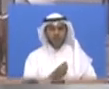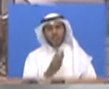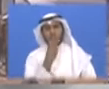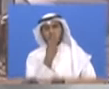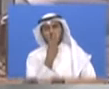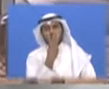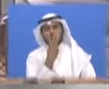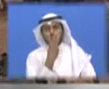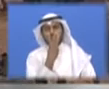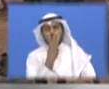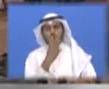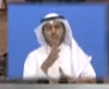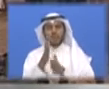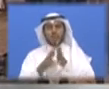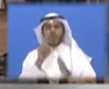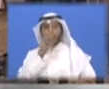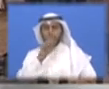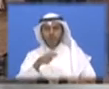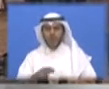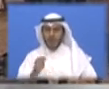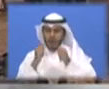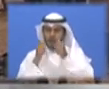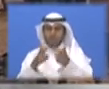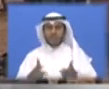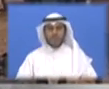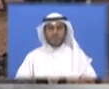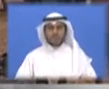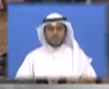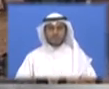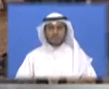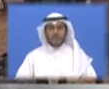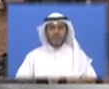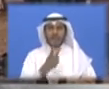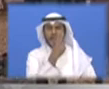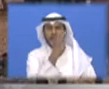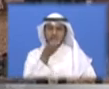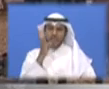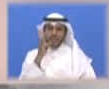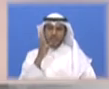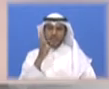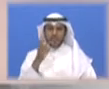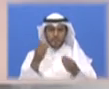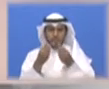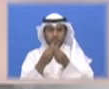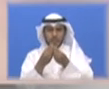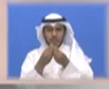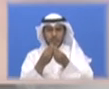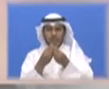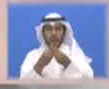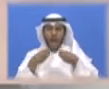مليون دولار في الاستجابة الشاملة للأمم المتحدة في العام 2013، في حين